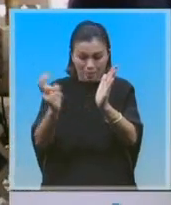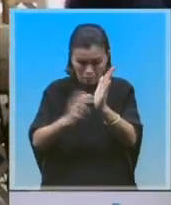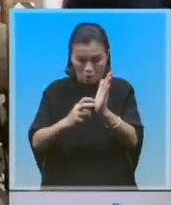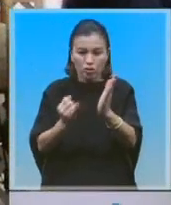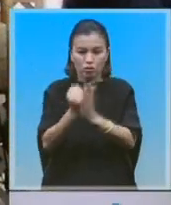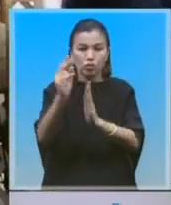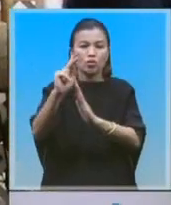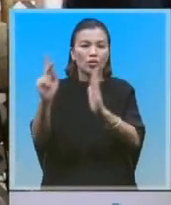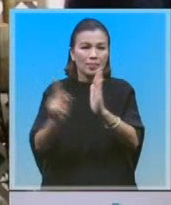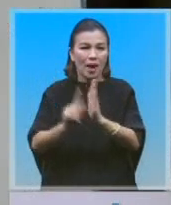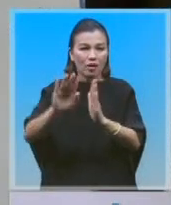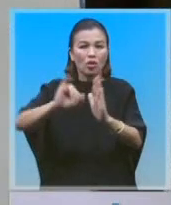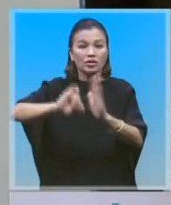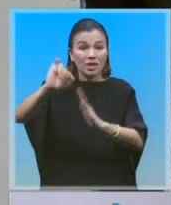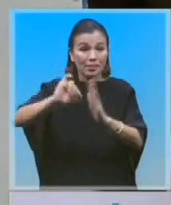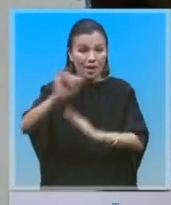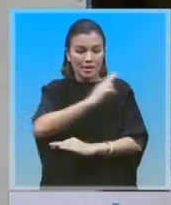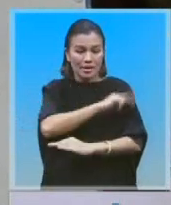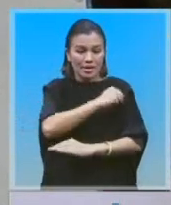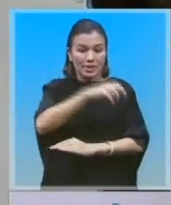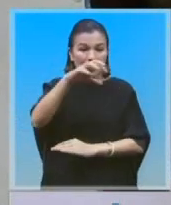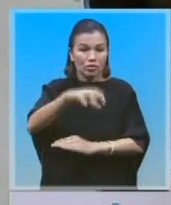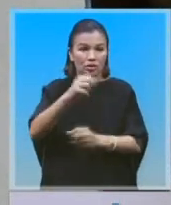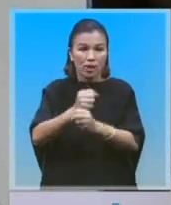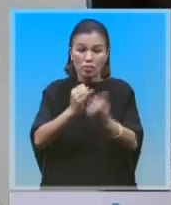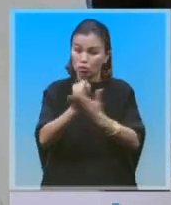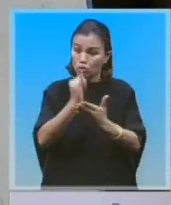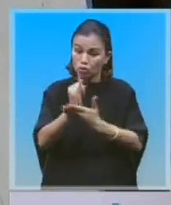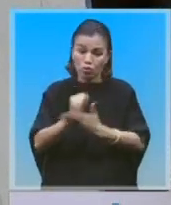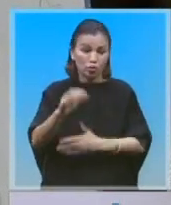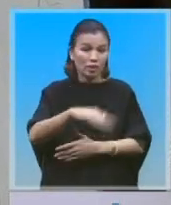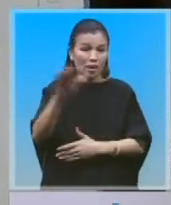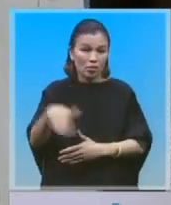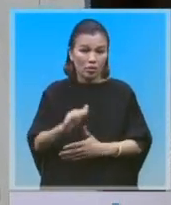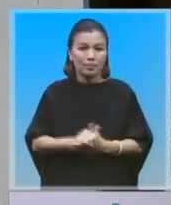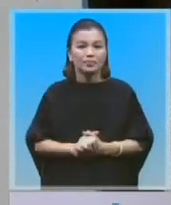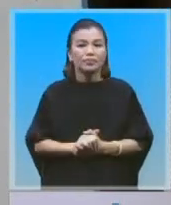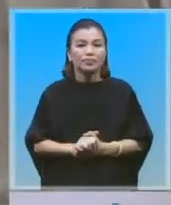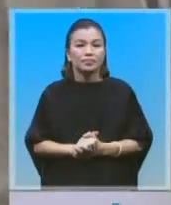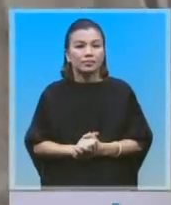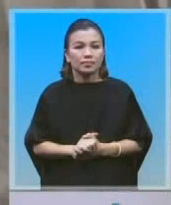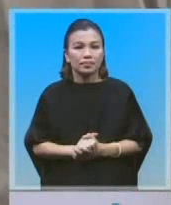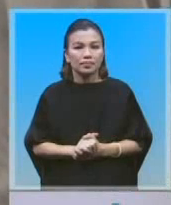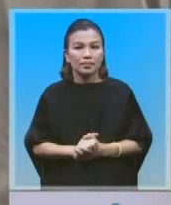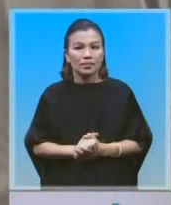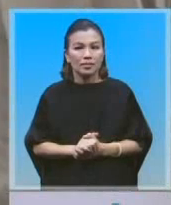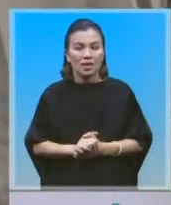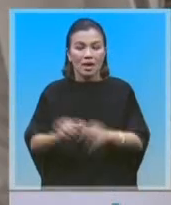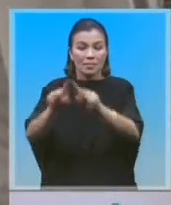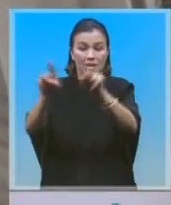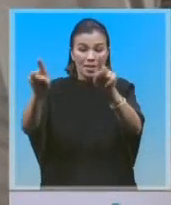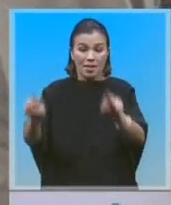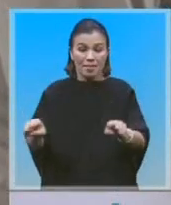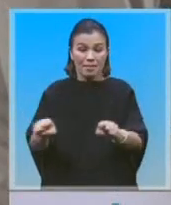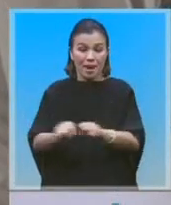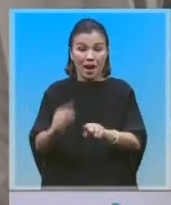ารณสุขจังหวัดเชียงใหม่คือสรุปแล้วคือมีเอกสารหลักฐานถูกต้องนะครับส่วนบริเวณเคาน์เตอร์ของร้านมีป้ายเนี่ยคุณผู้ชมอย่างที่เห็น